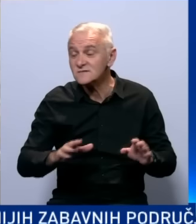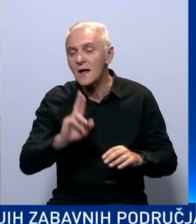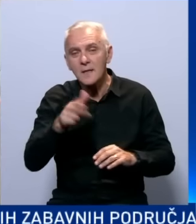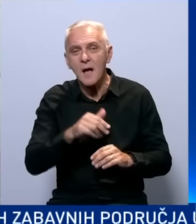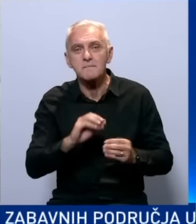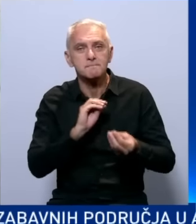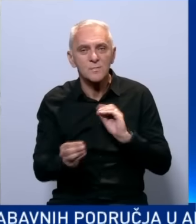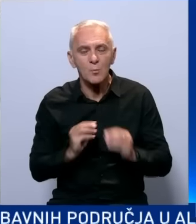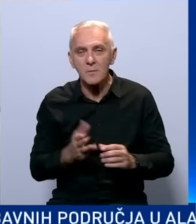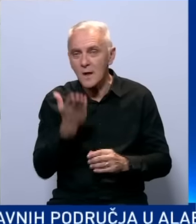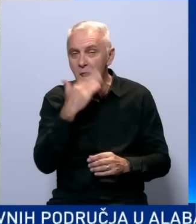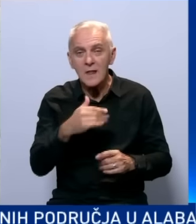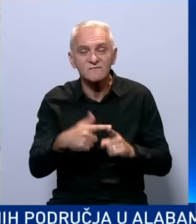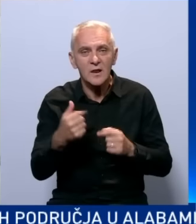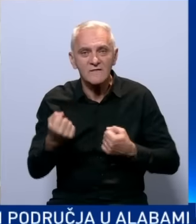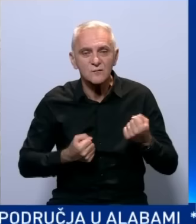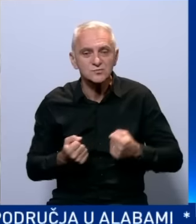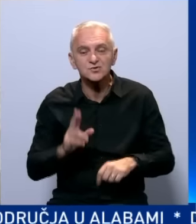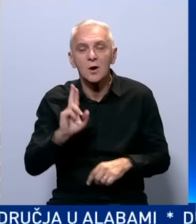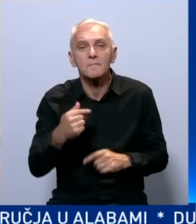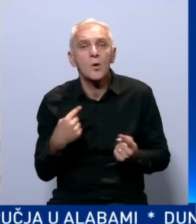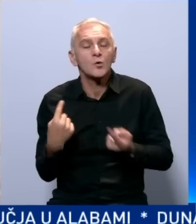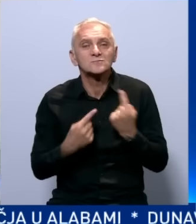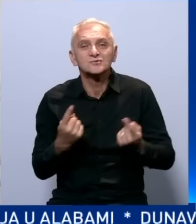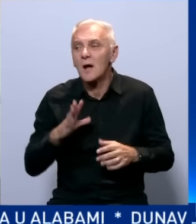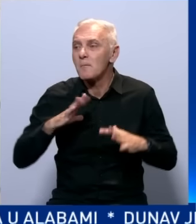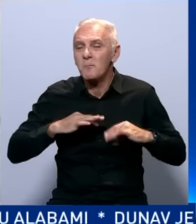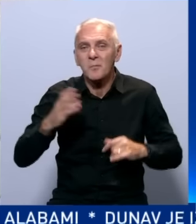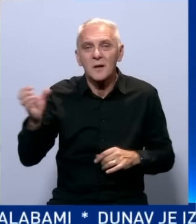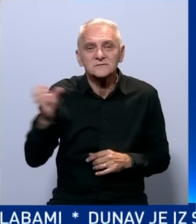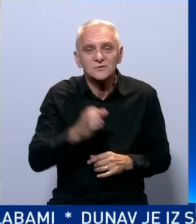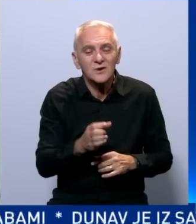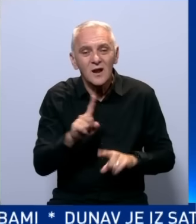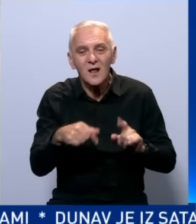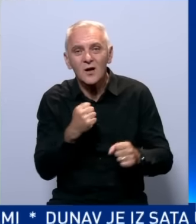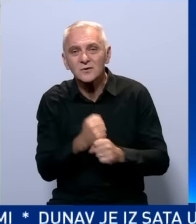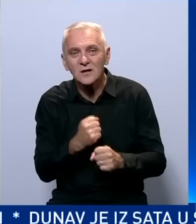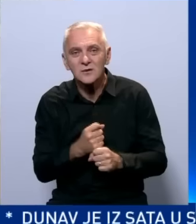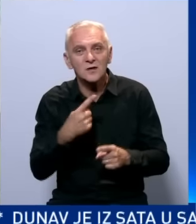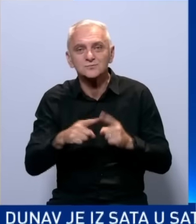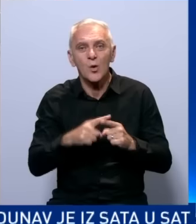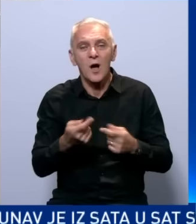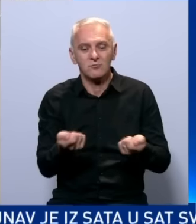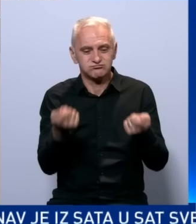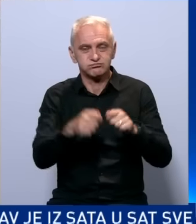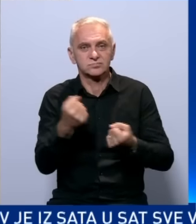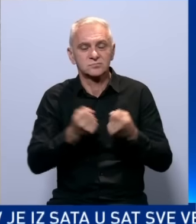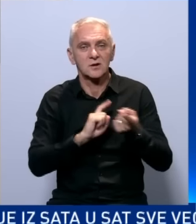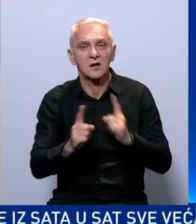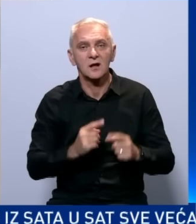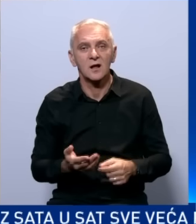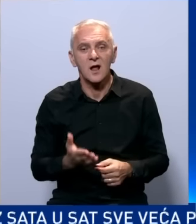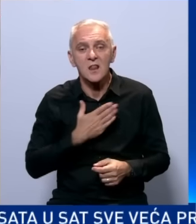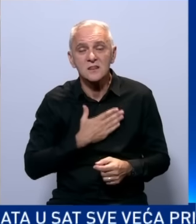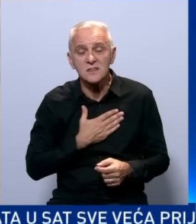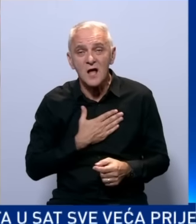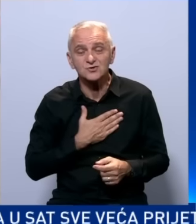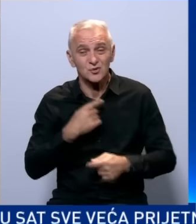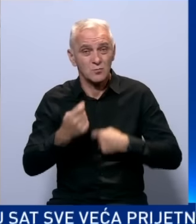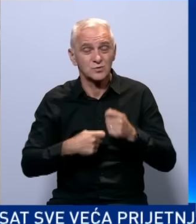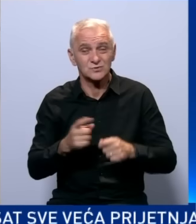problem i dođem u situaciju da moraš penzionera nekad prim da radi, da ne bi opustali linije, ali mi, naš posao ne smije